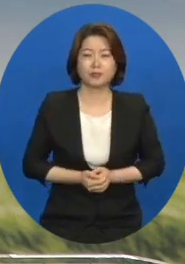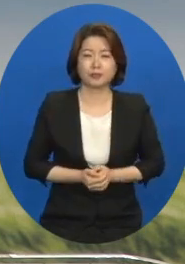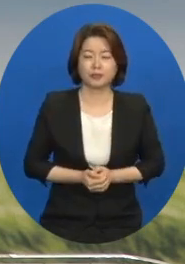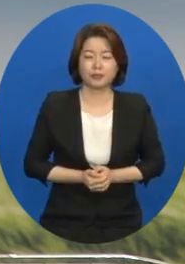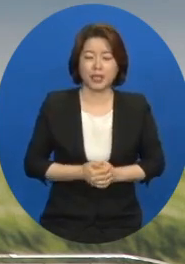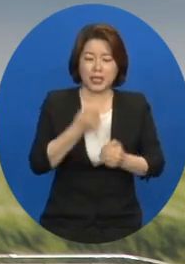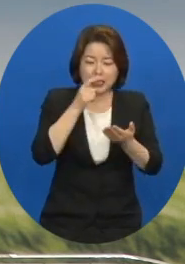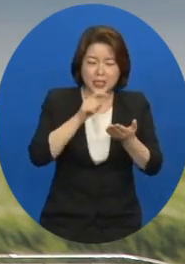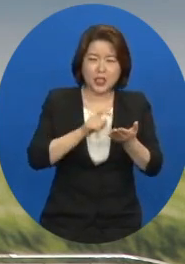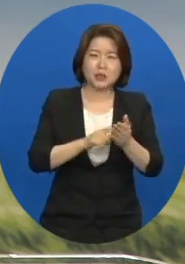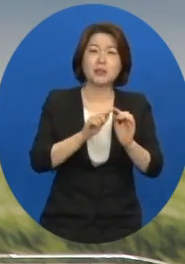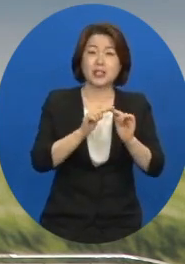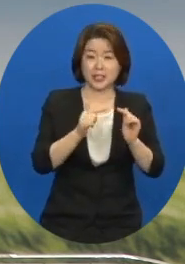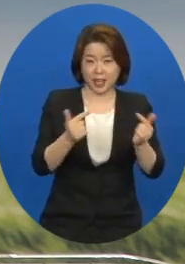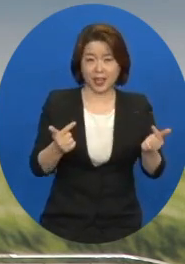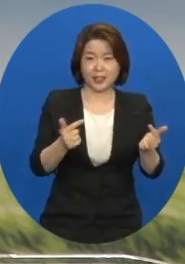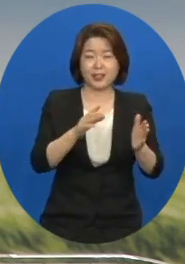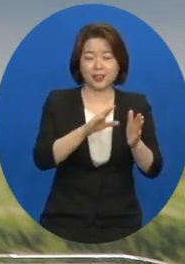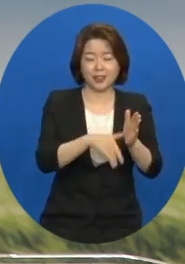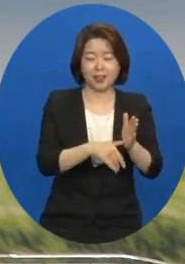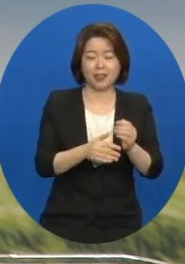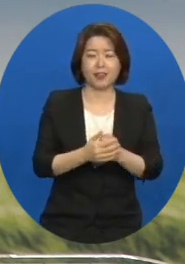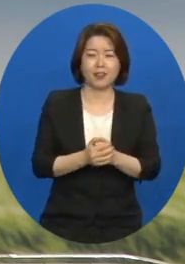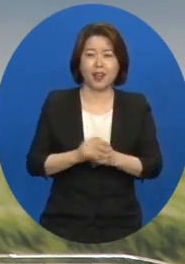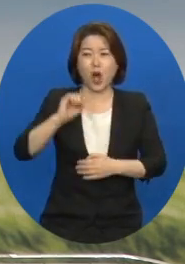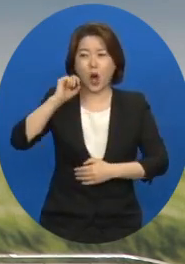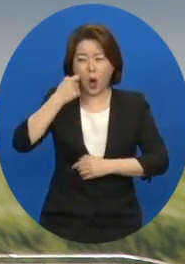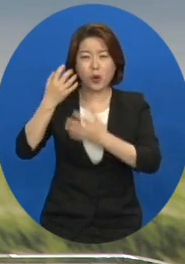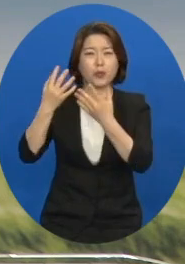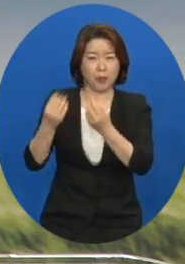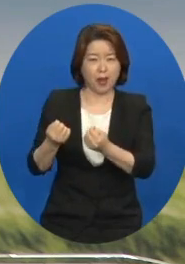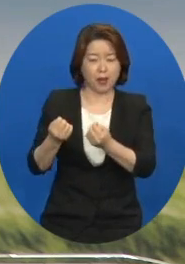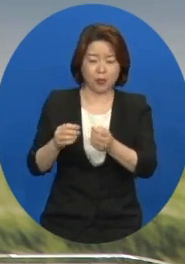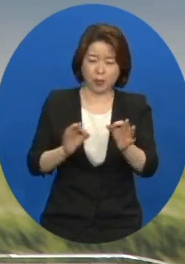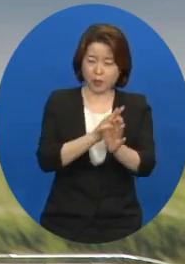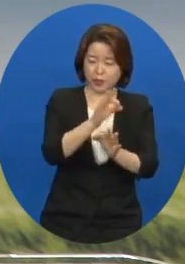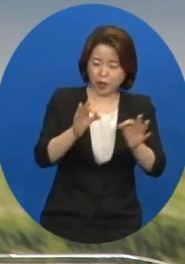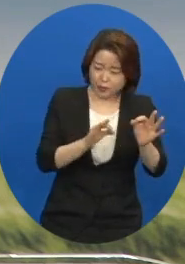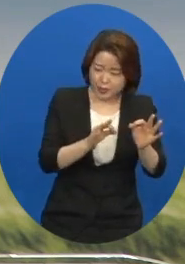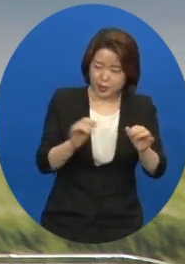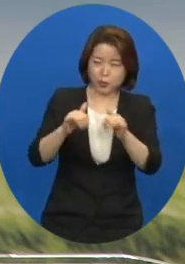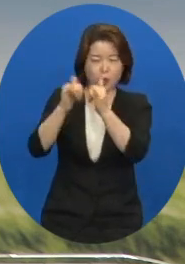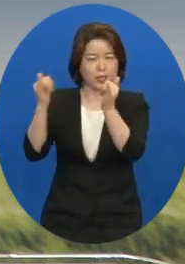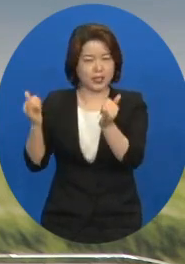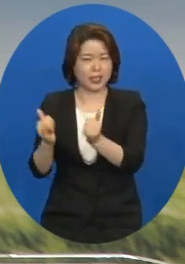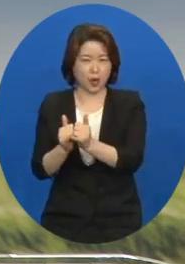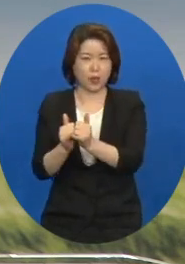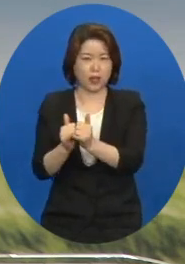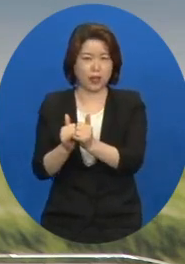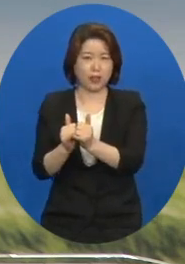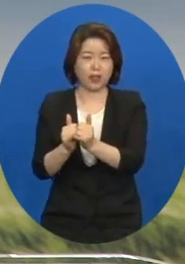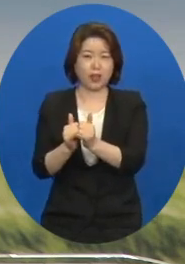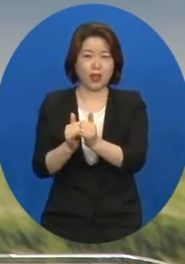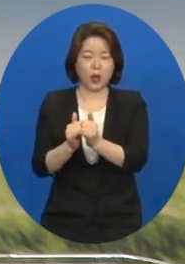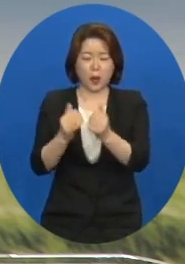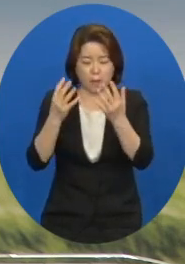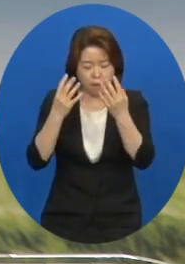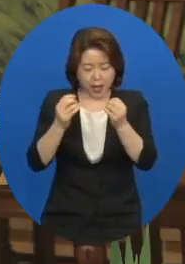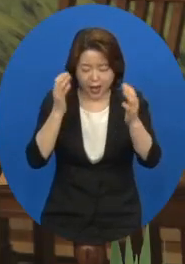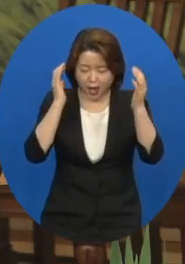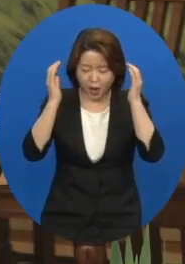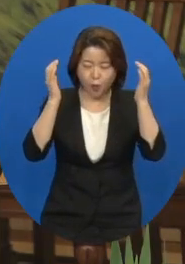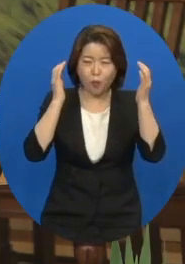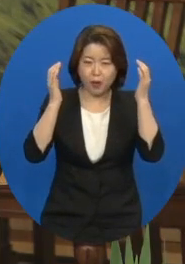쉽지 않은 때 어려움도 많고 경제적으로 사회적으로 대단히